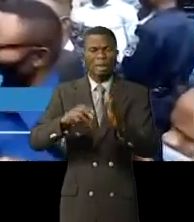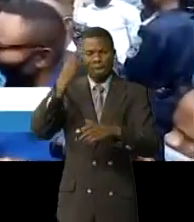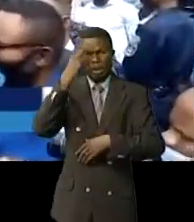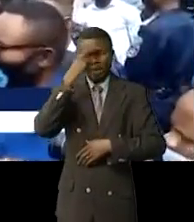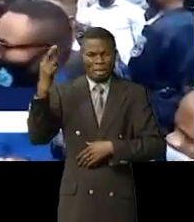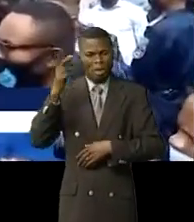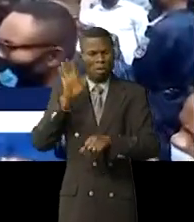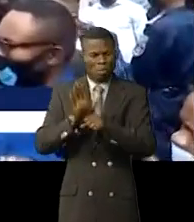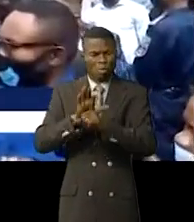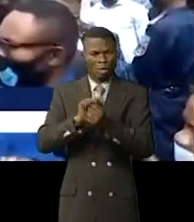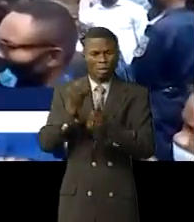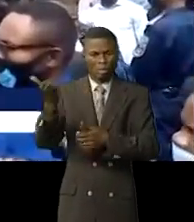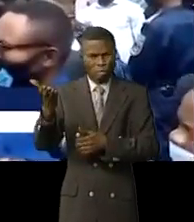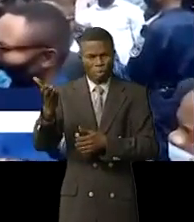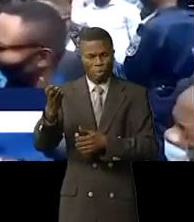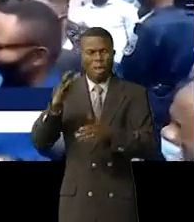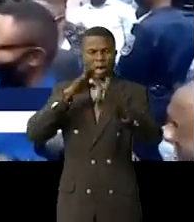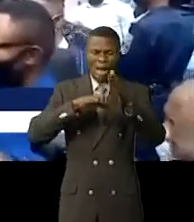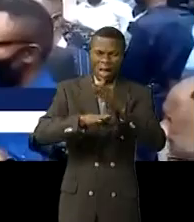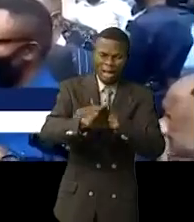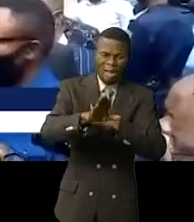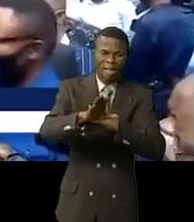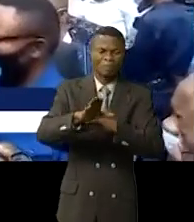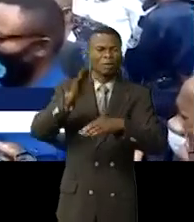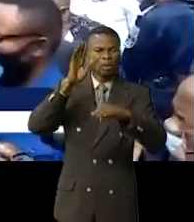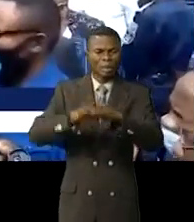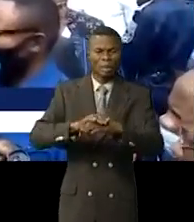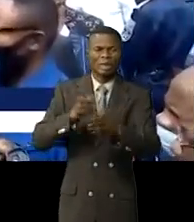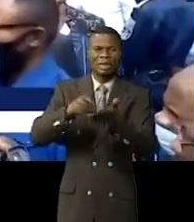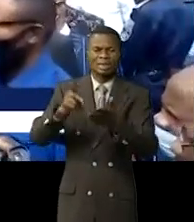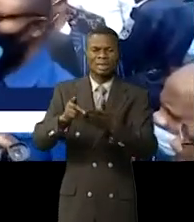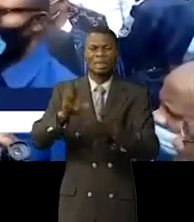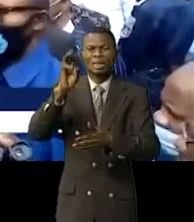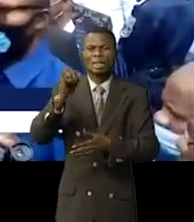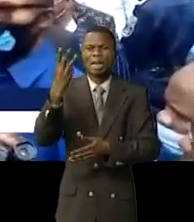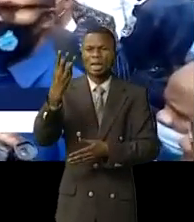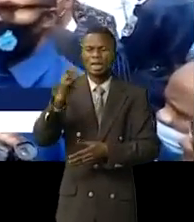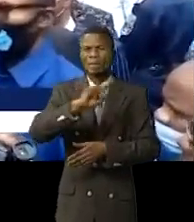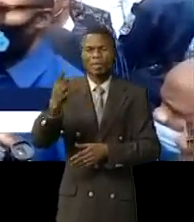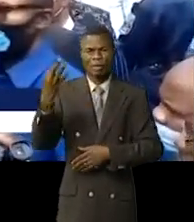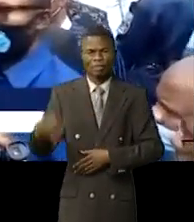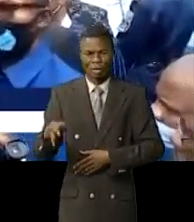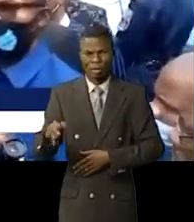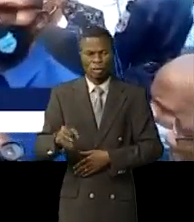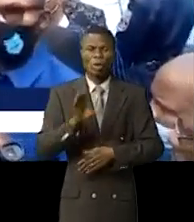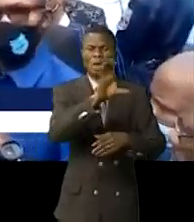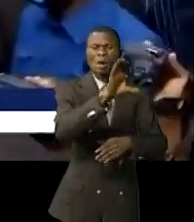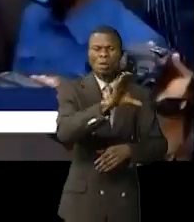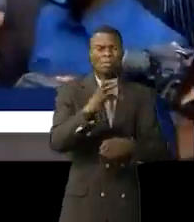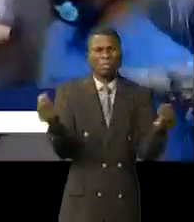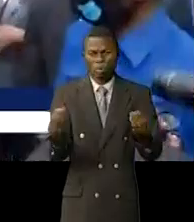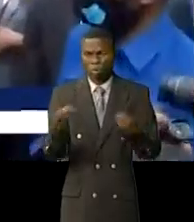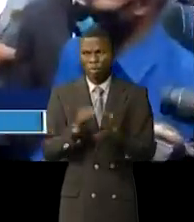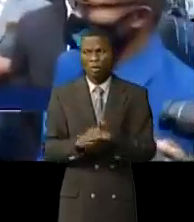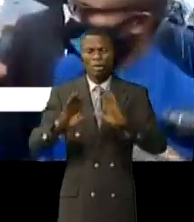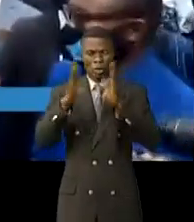pose aussi beaucoup de problèmes, l'accès est difficile. Pour une petite prime de 30-40 000 francs, on doit mettre ça à la banque. Pourquoi?